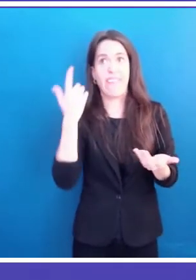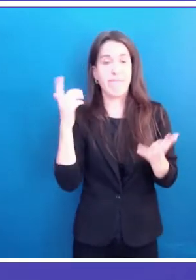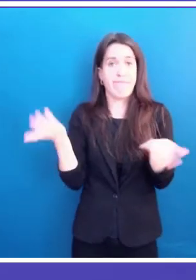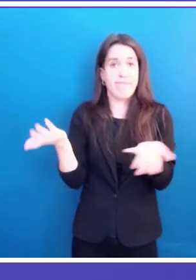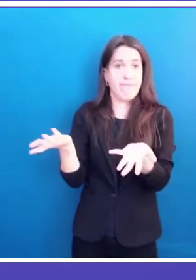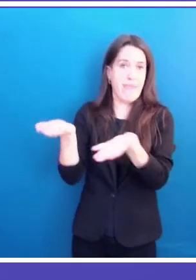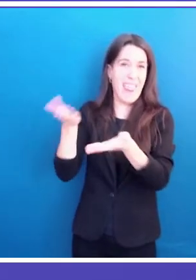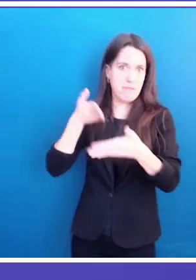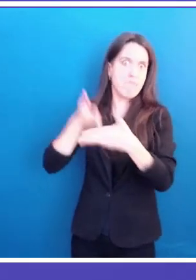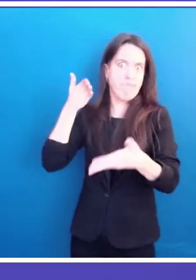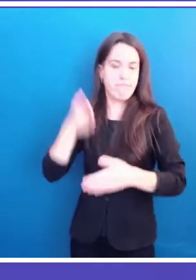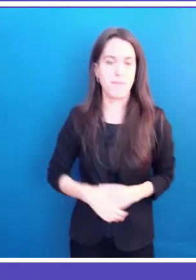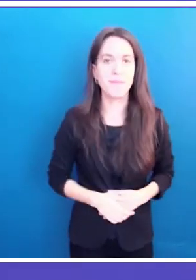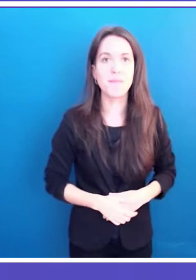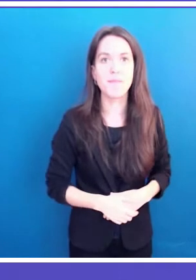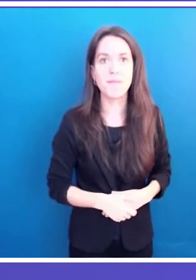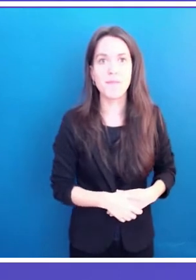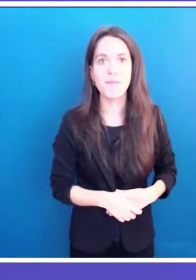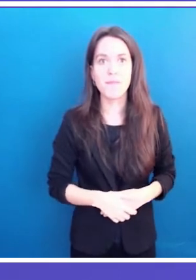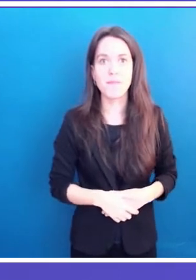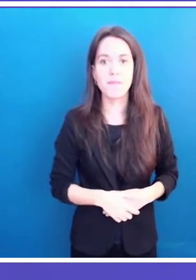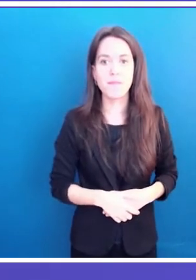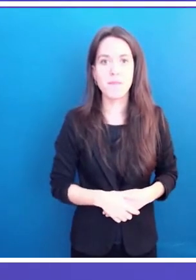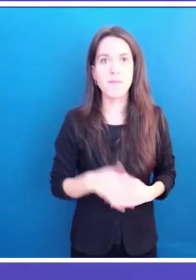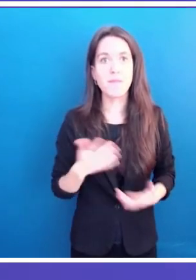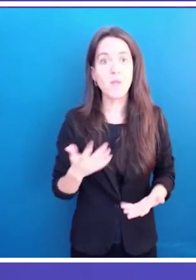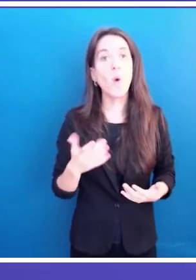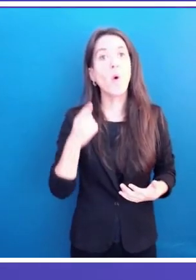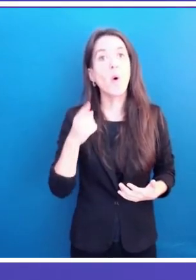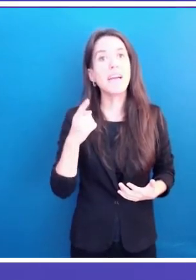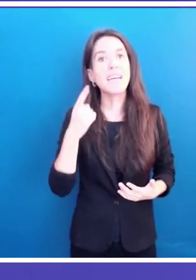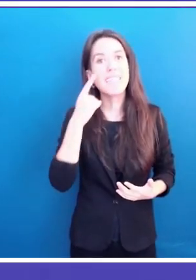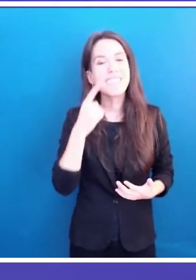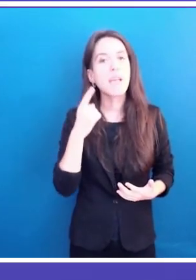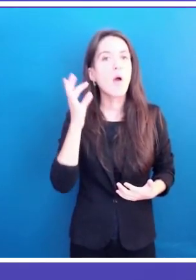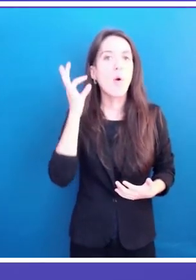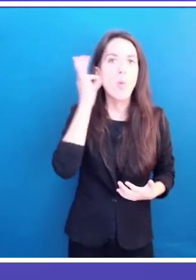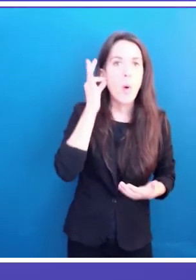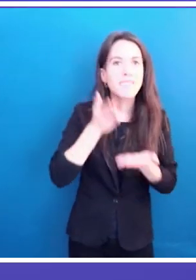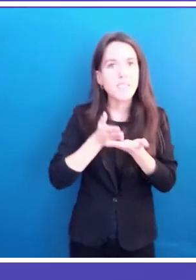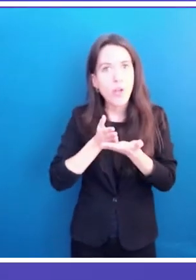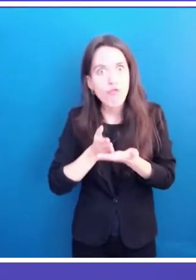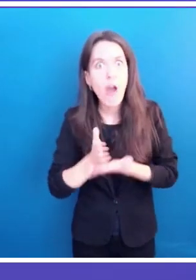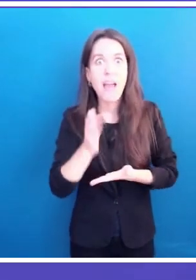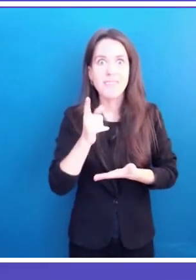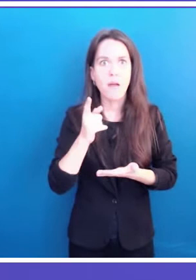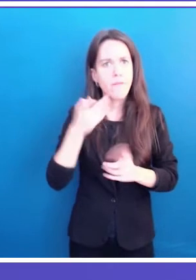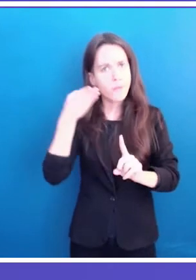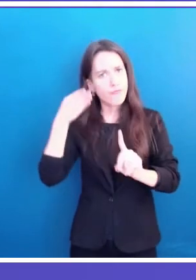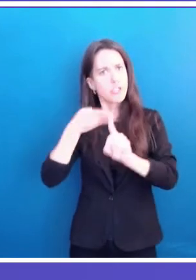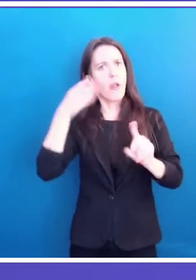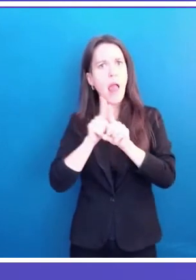وأن تفهم كل النساء الحقوق المعترف بها عالميا. من المهم أيضا أن نتشارك